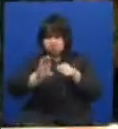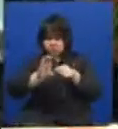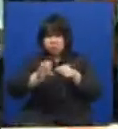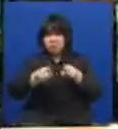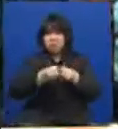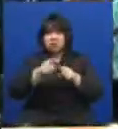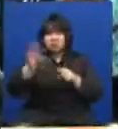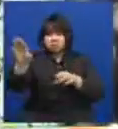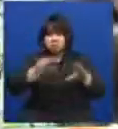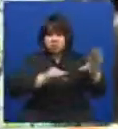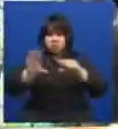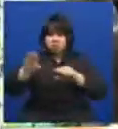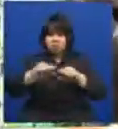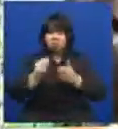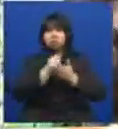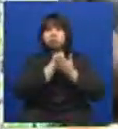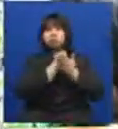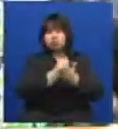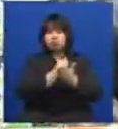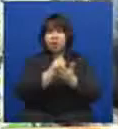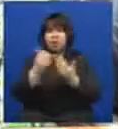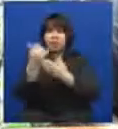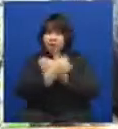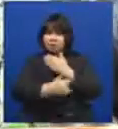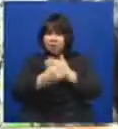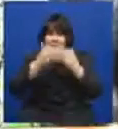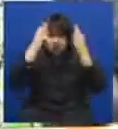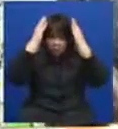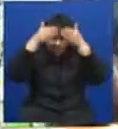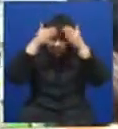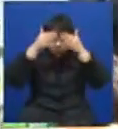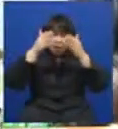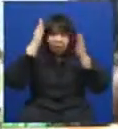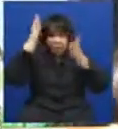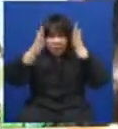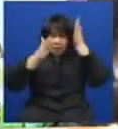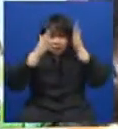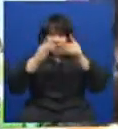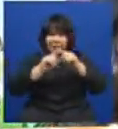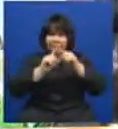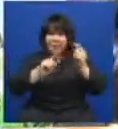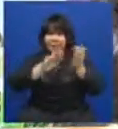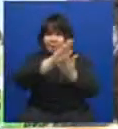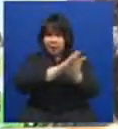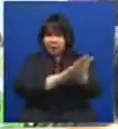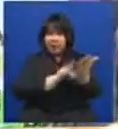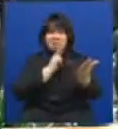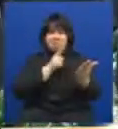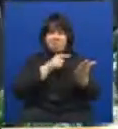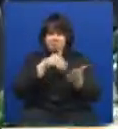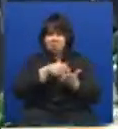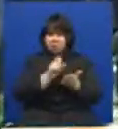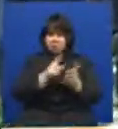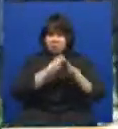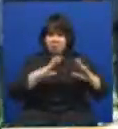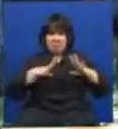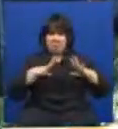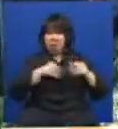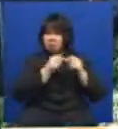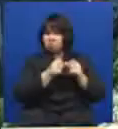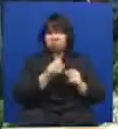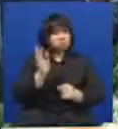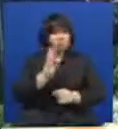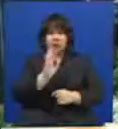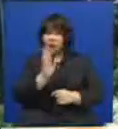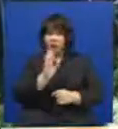ประมาณให้กับประเทศปลายทางทั้งอินโดนีเซียและมาเลเซียส่วนไทยก็ย้ำนะคะว่าจะไม่ตั้งศูนย์พักพิงเพราะเป็นเพียง